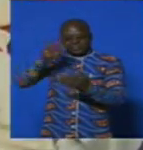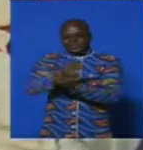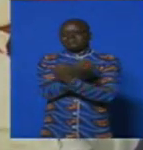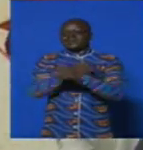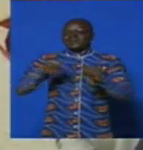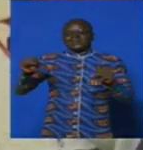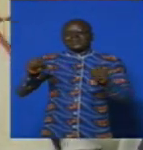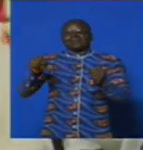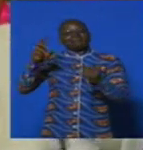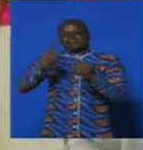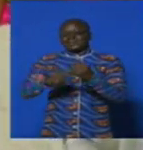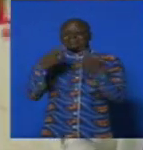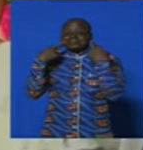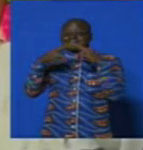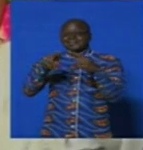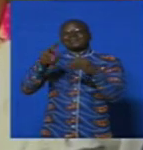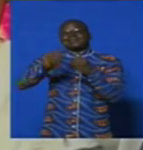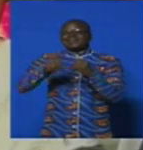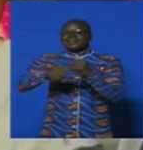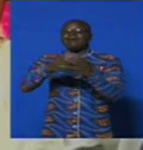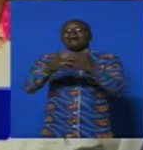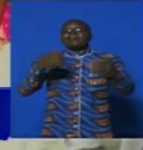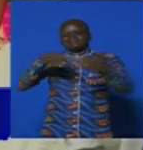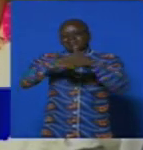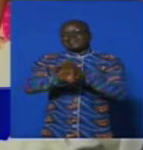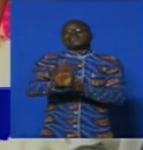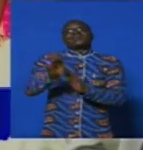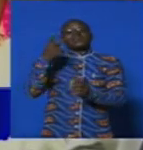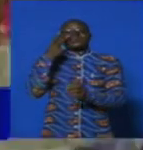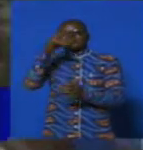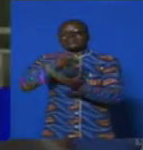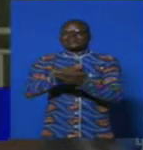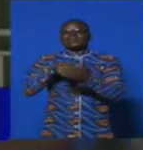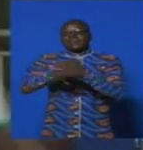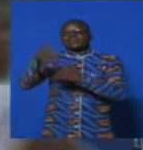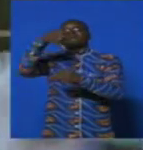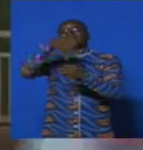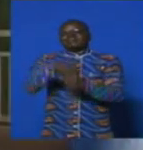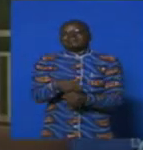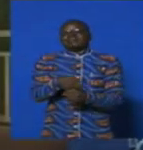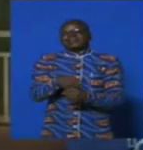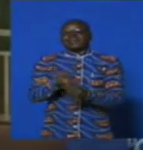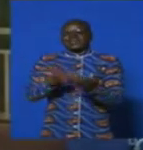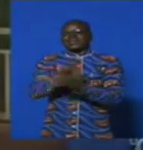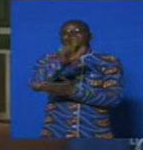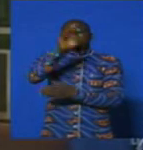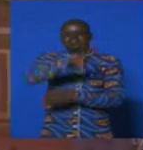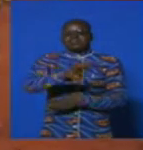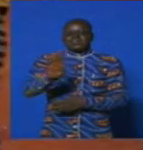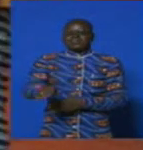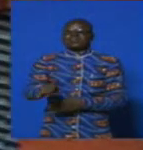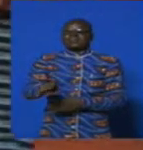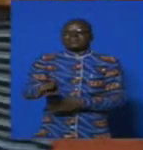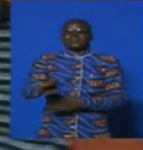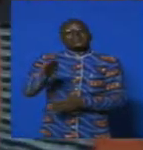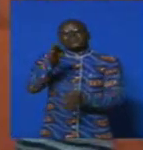les dernières formules avant de rentrer, quoi, ce qui va se passer à l'intérieur. Lycée Ouenzin Koulibaly de Bobo-Dioulasso, jury